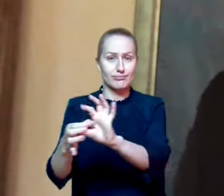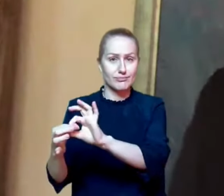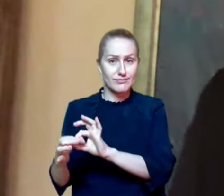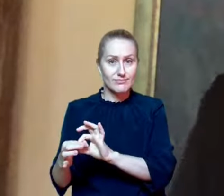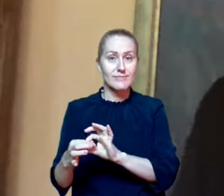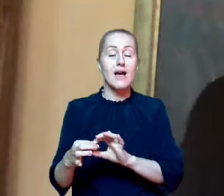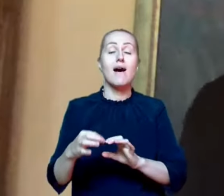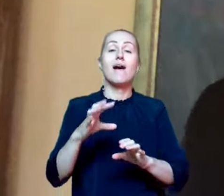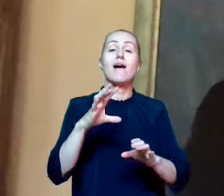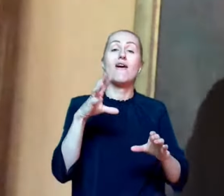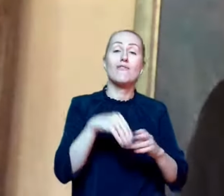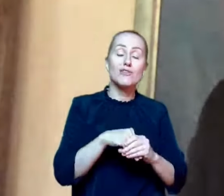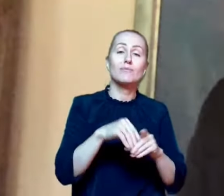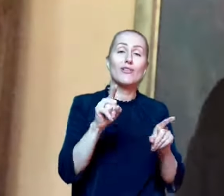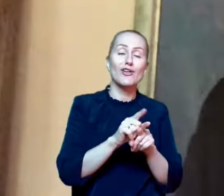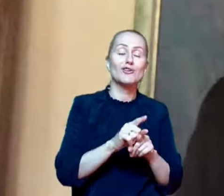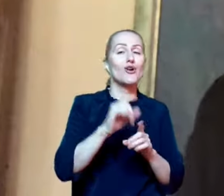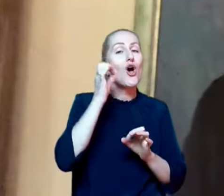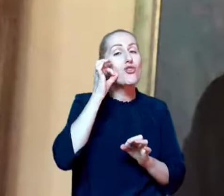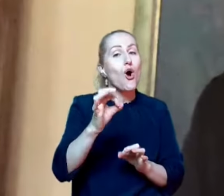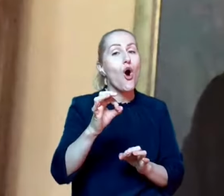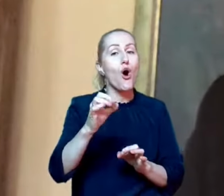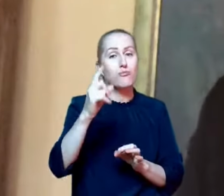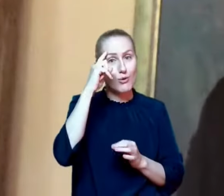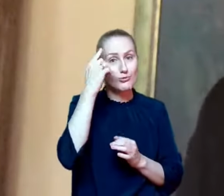z pewnym dobrem społecznym,